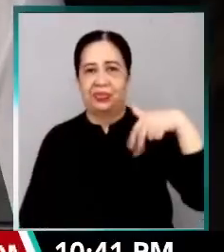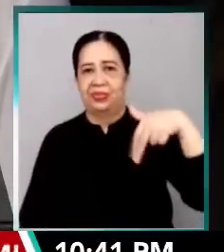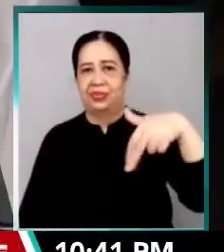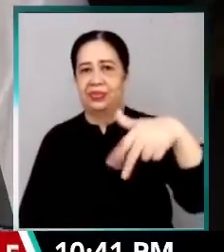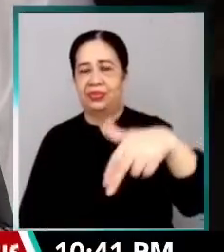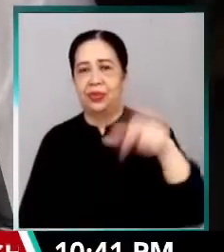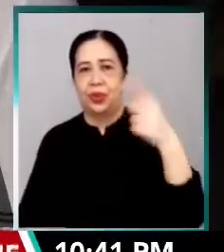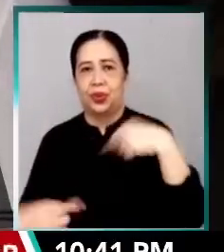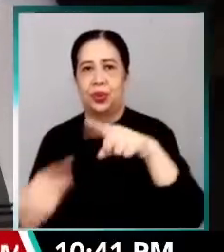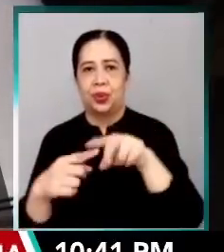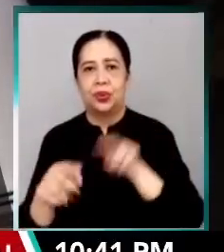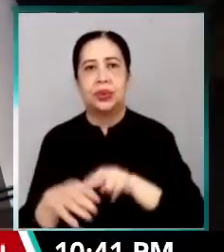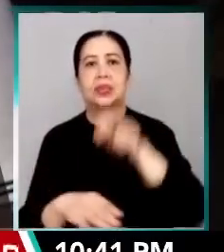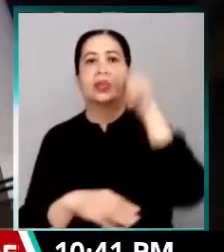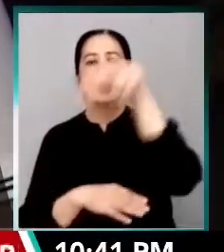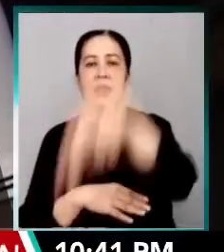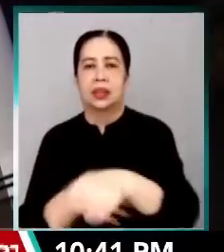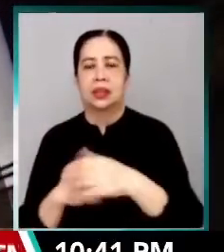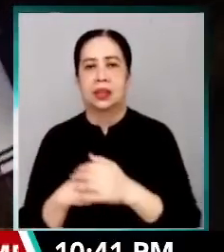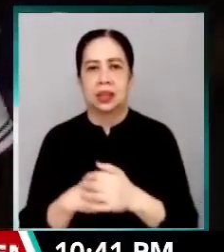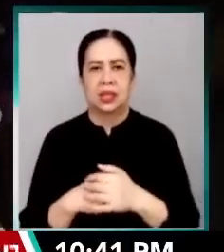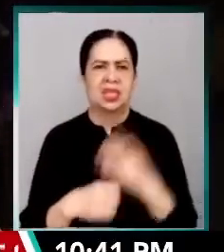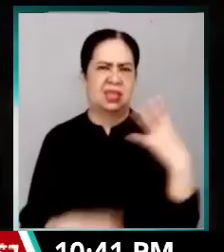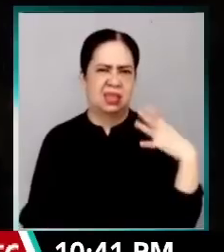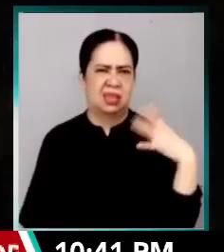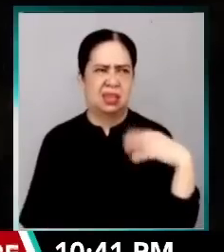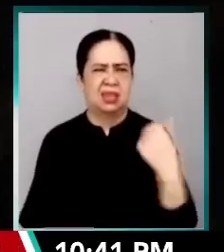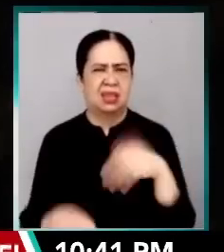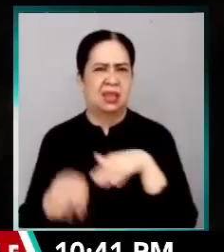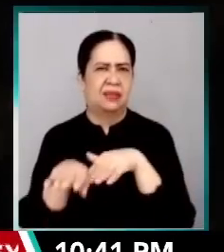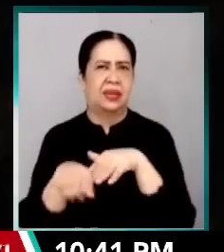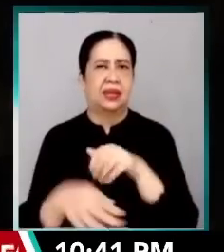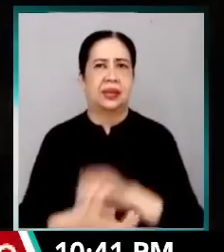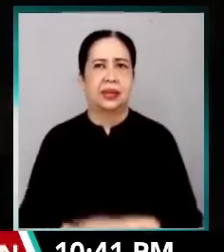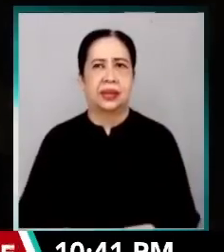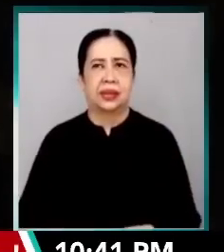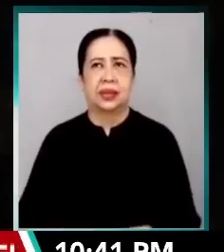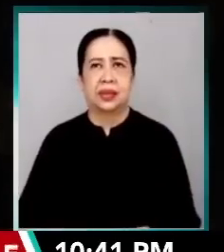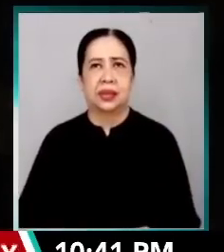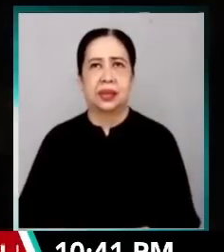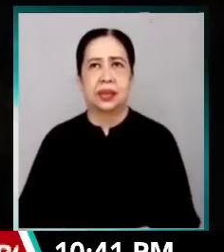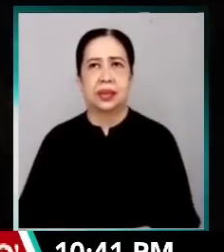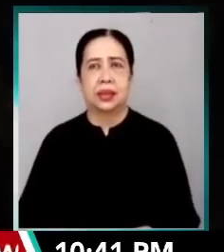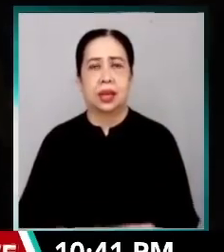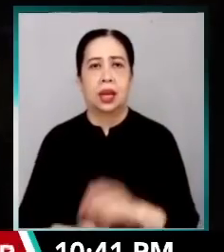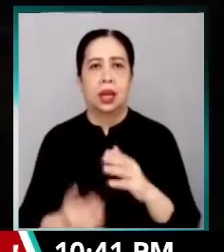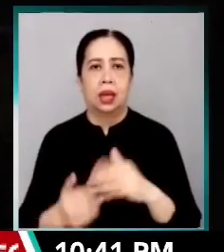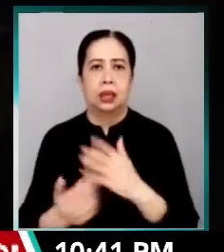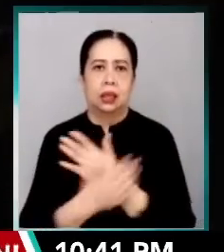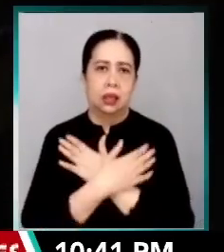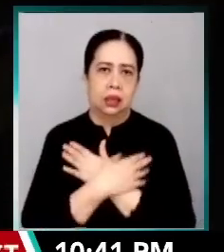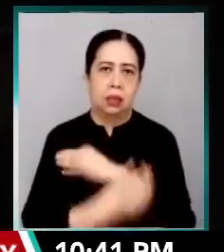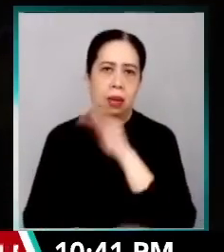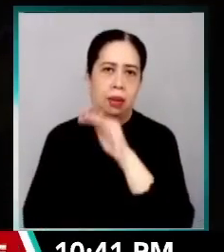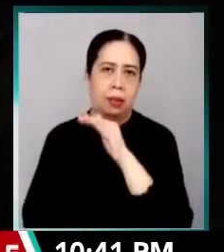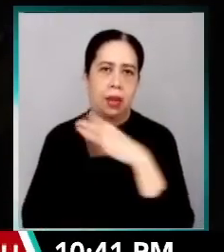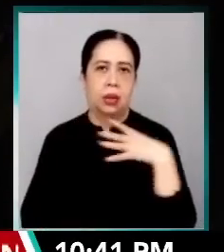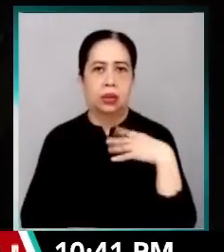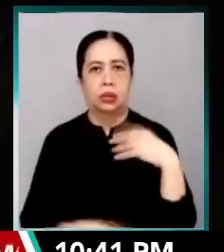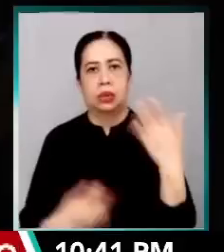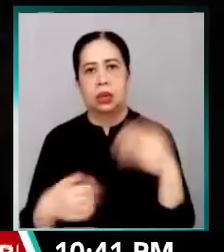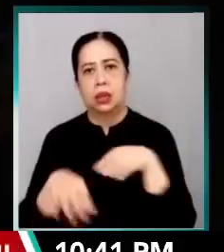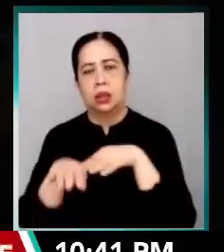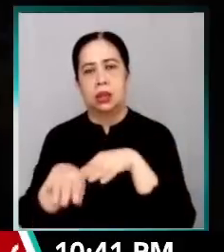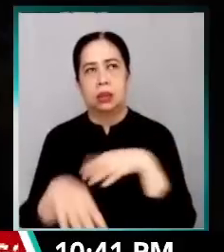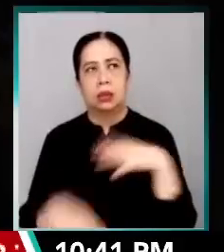kabila. Kasi sobrang traffic po kasi. Imbis na magpapahinga ka na, mapapagod ka pa sa daloy ng sa paghintay